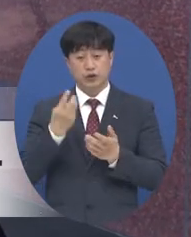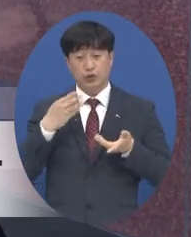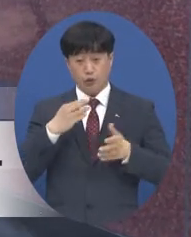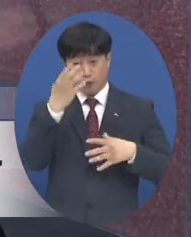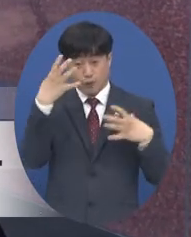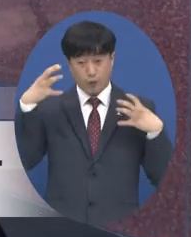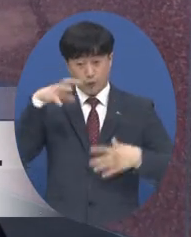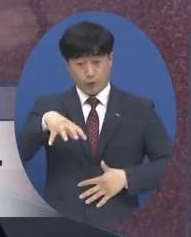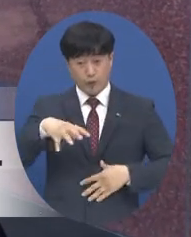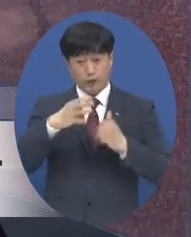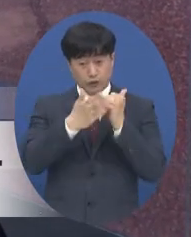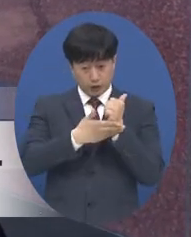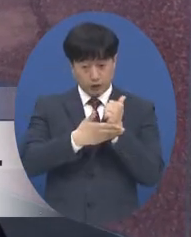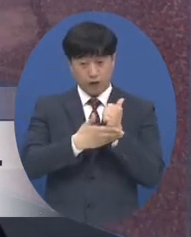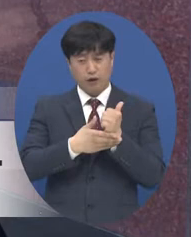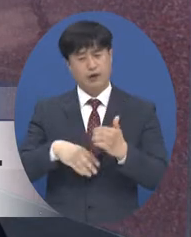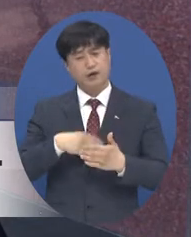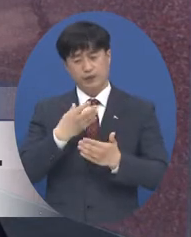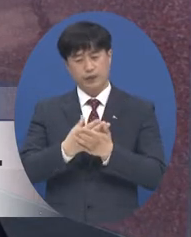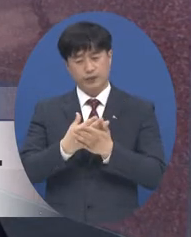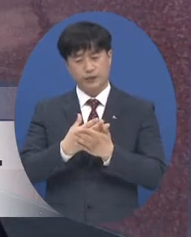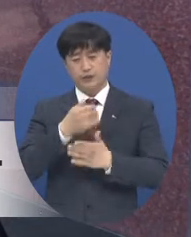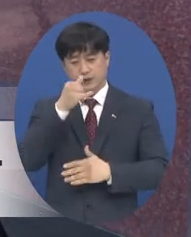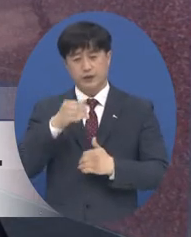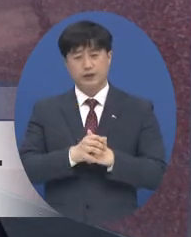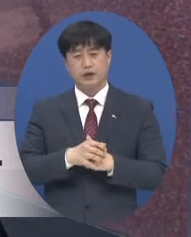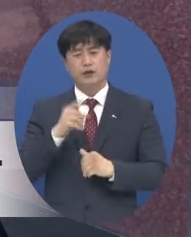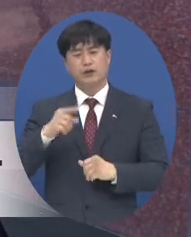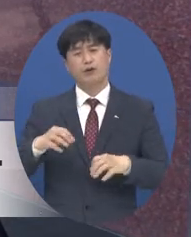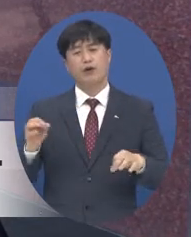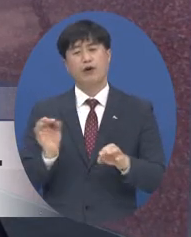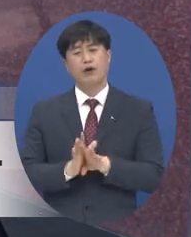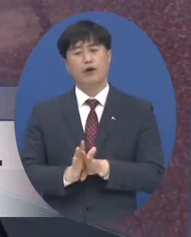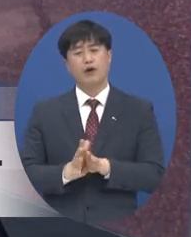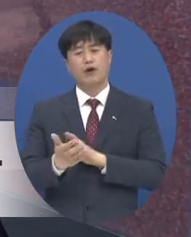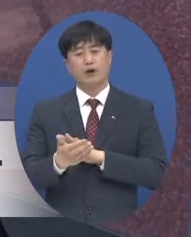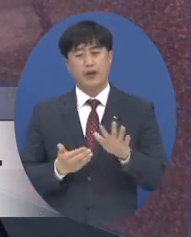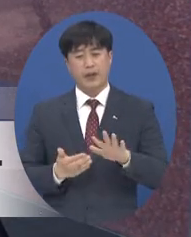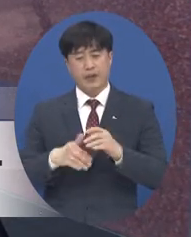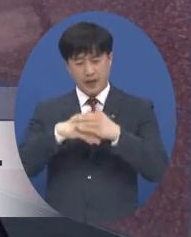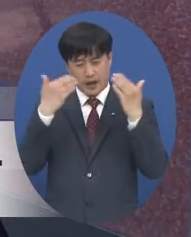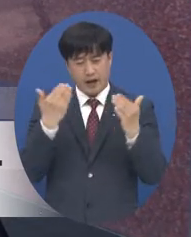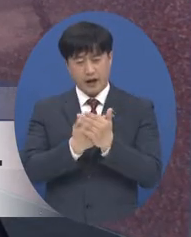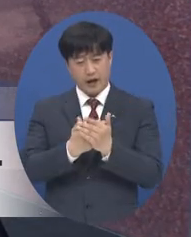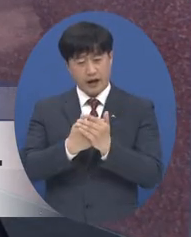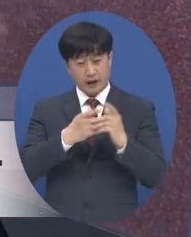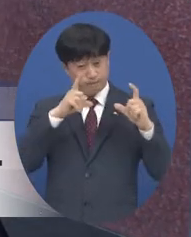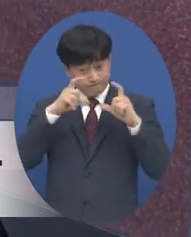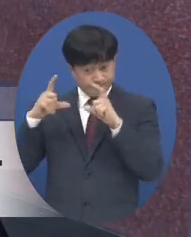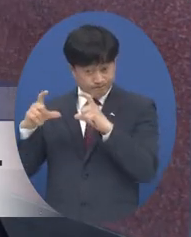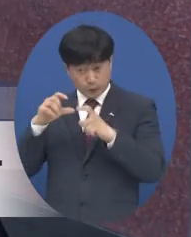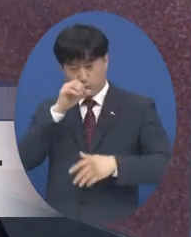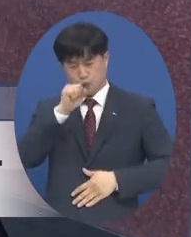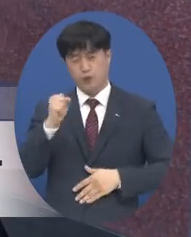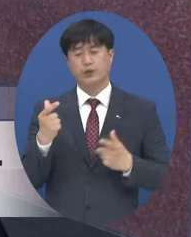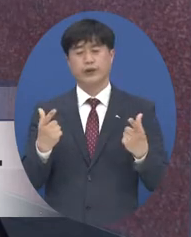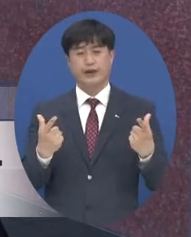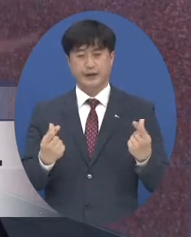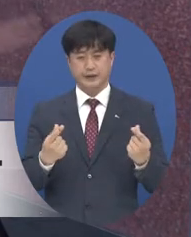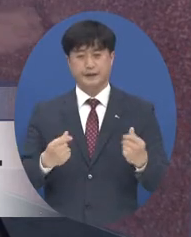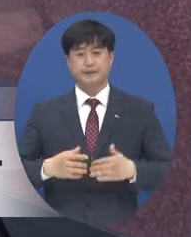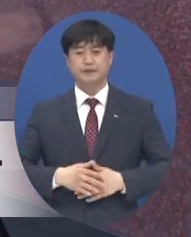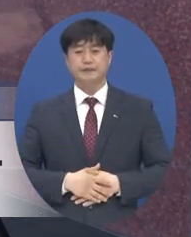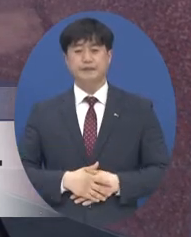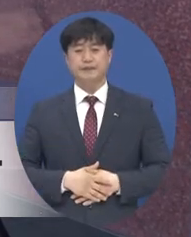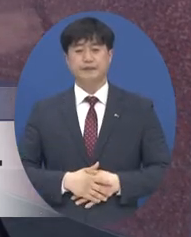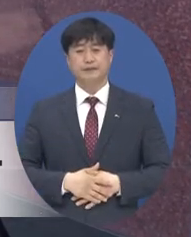다 여기다 이 청사에 대해서 나오는 사진인데 정말 감회가 새로워요, 이거. 이게 없어지기 전에 한번